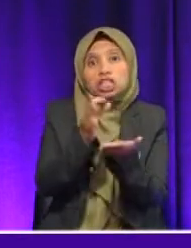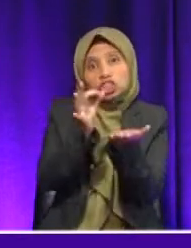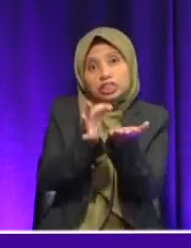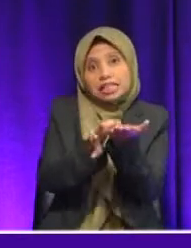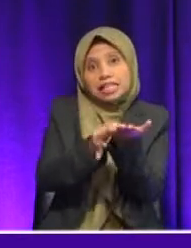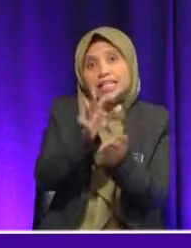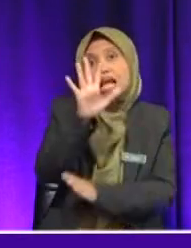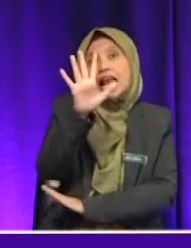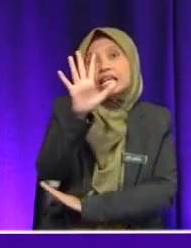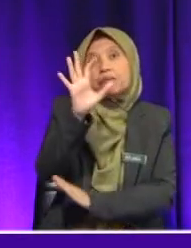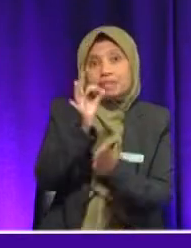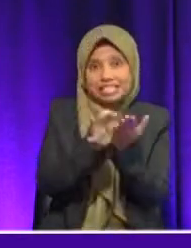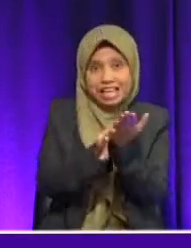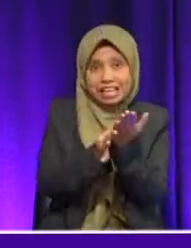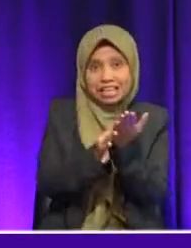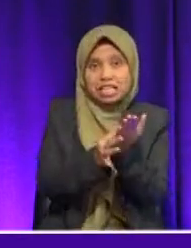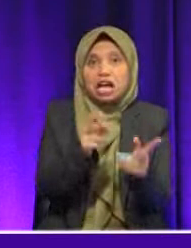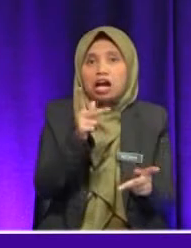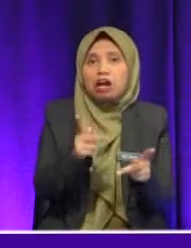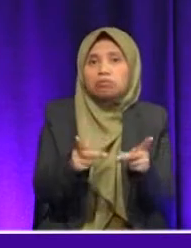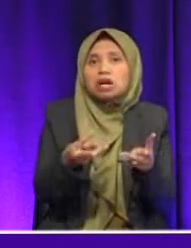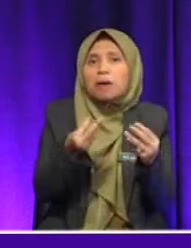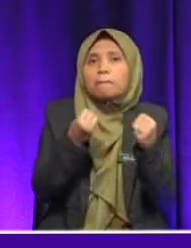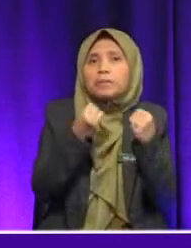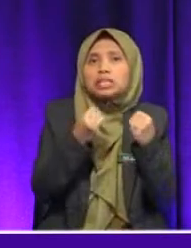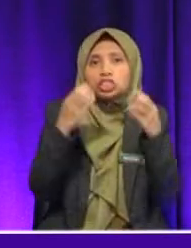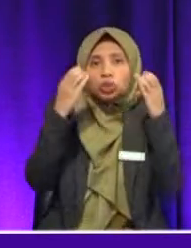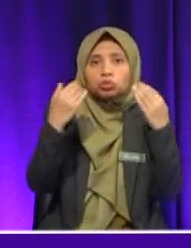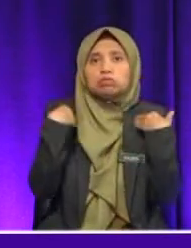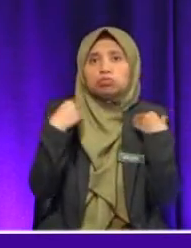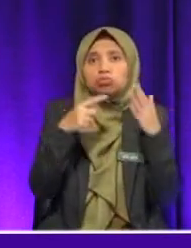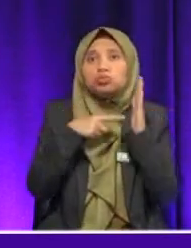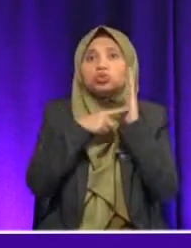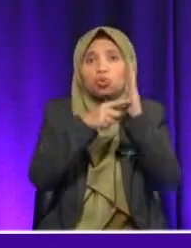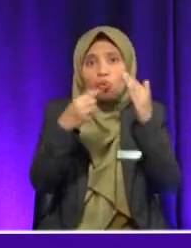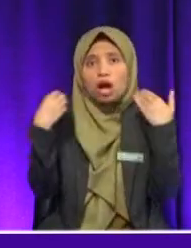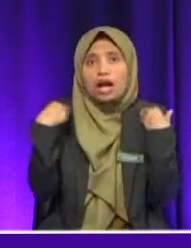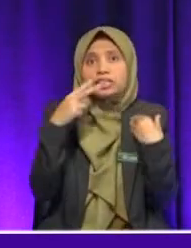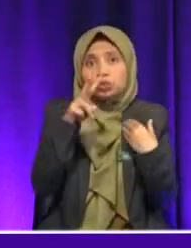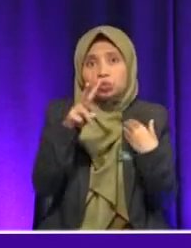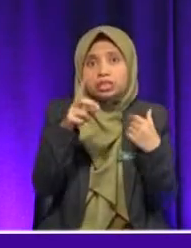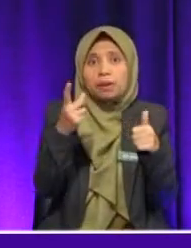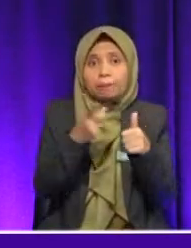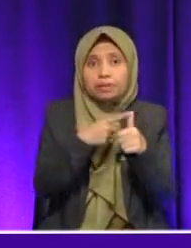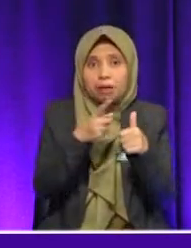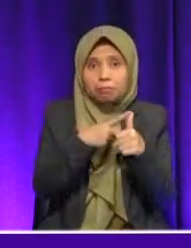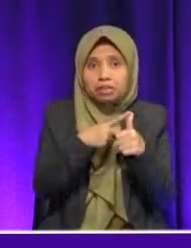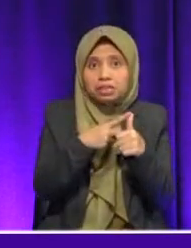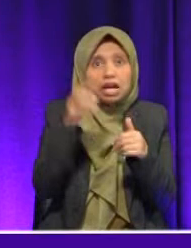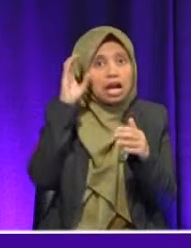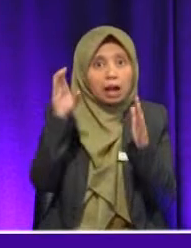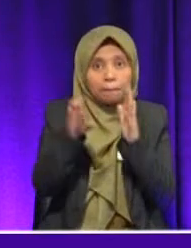slime cycle2 tengok Kenapa cek letak ada dua oke yang pertama yang gambar yang diatas